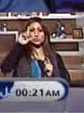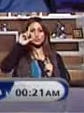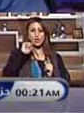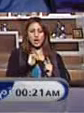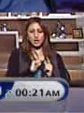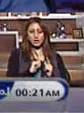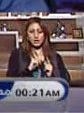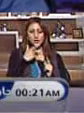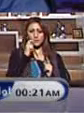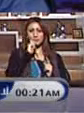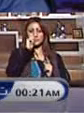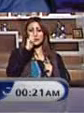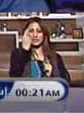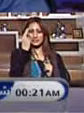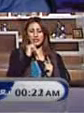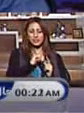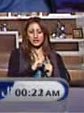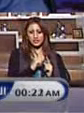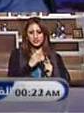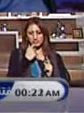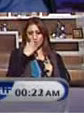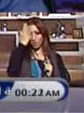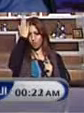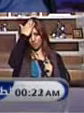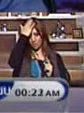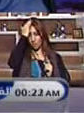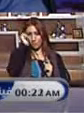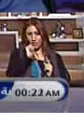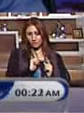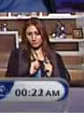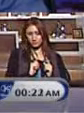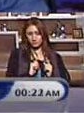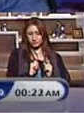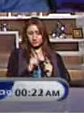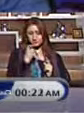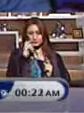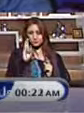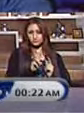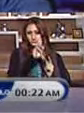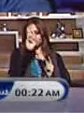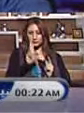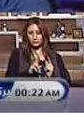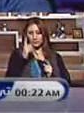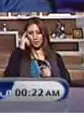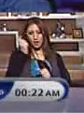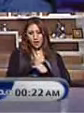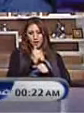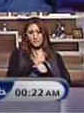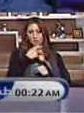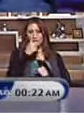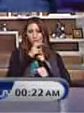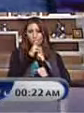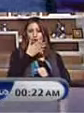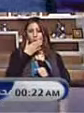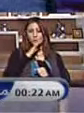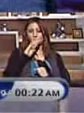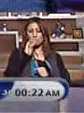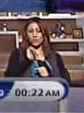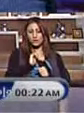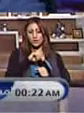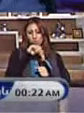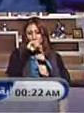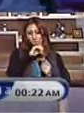اليوم قال يا عمر عسى ان يكون له موقفا يوما تحمده عليه انتقل الرسول صلى الله